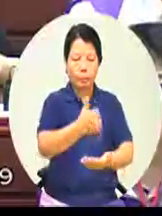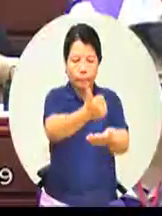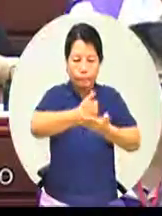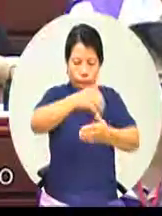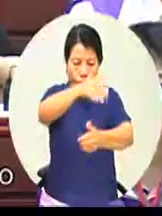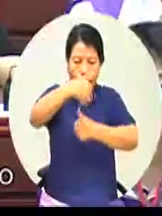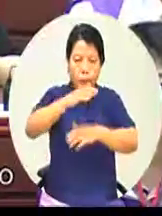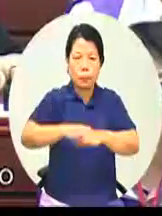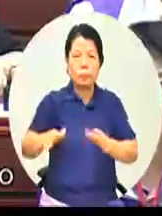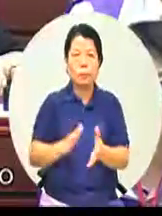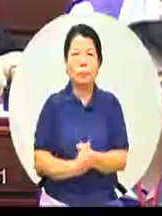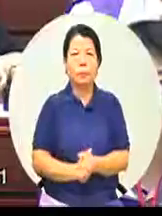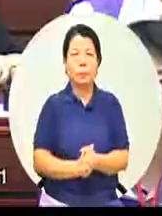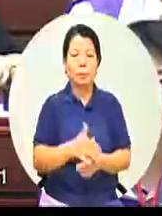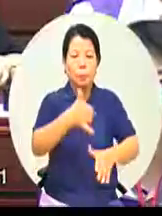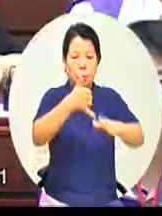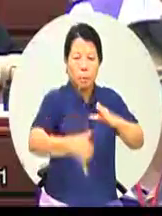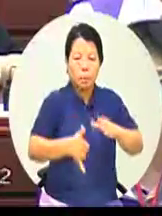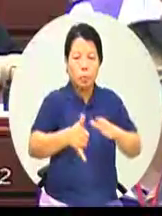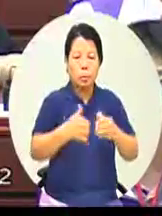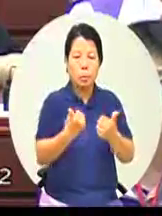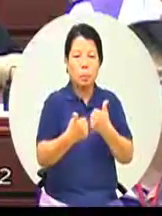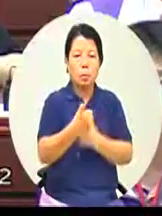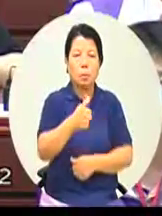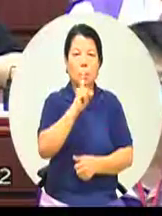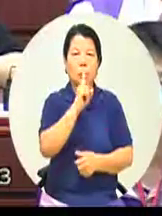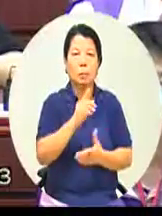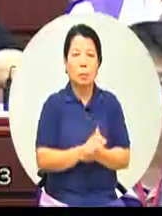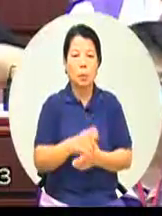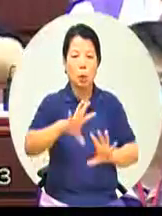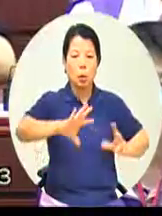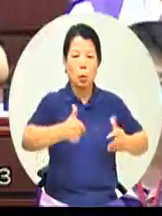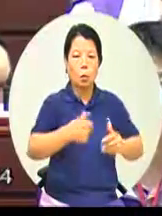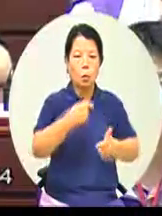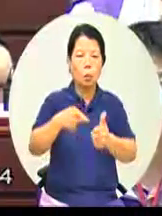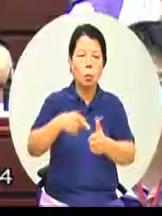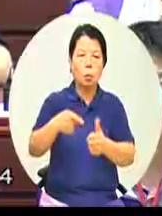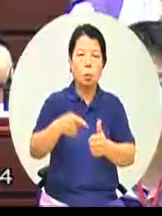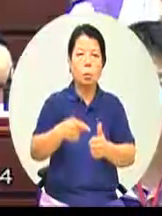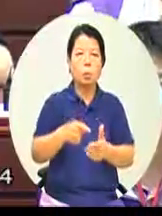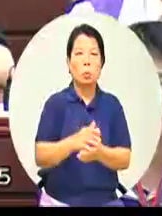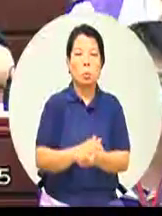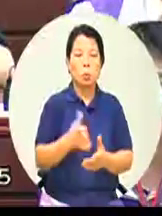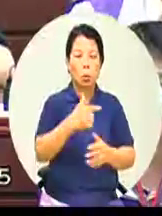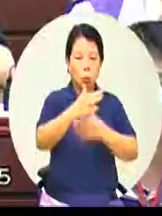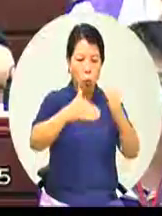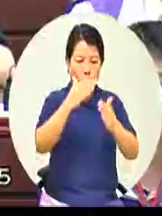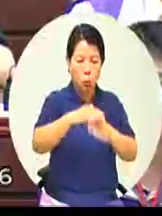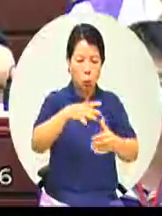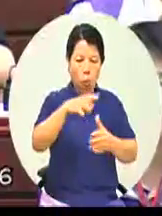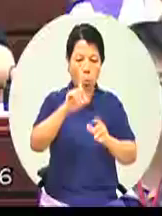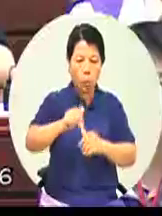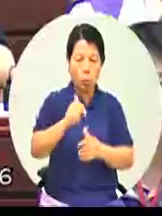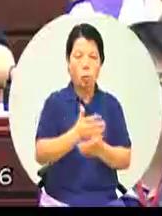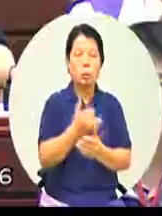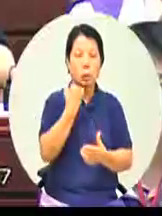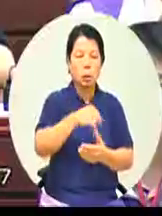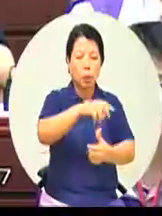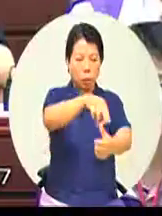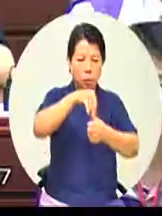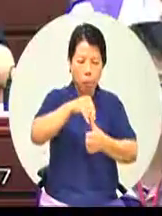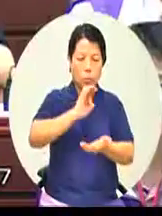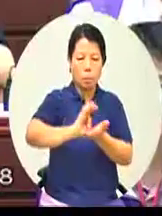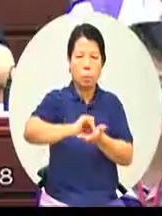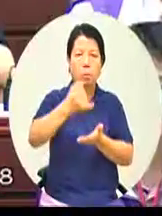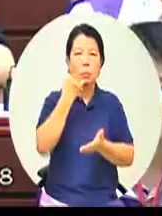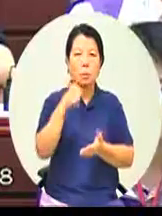沈议员在谈的就是。另外一个就是像我们现在国教辅导团有一些学校老师这边也可以来，这方面就